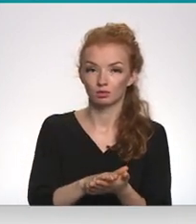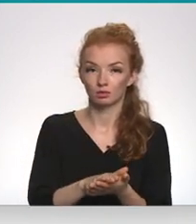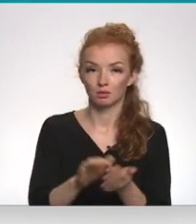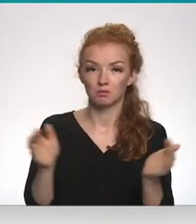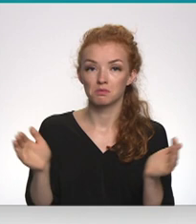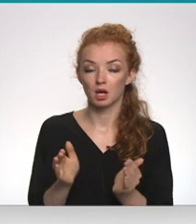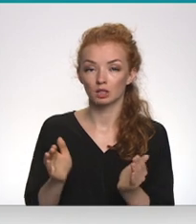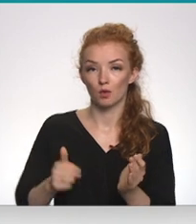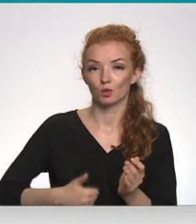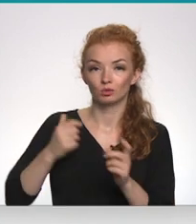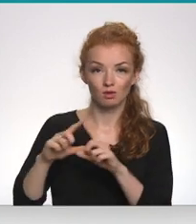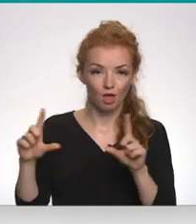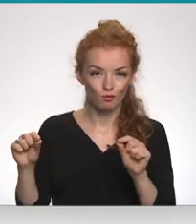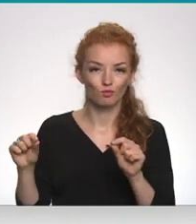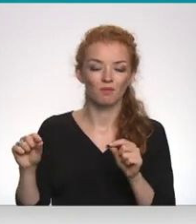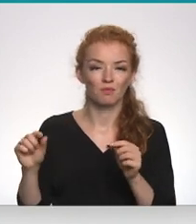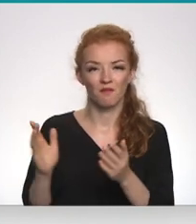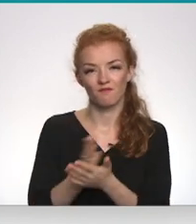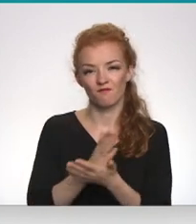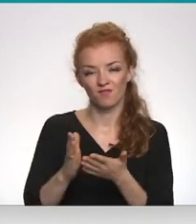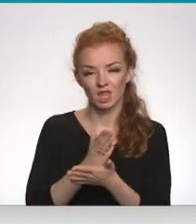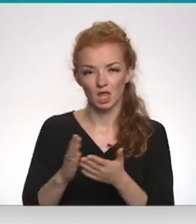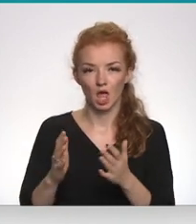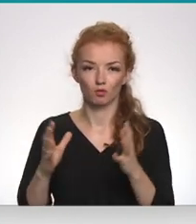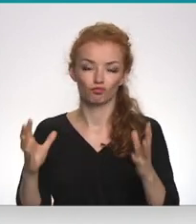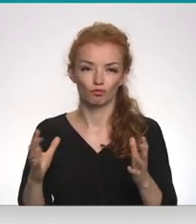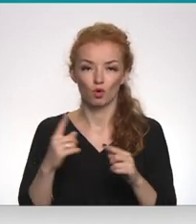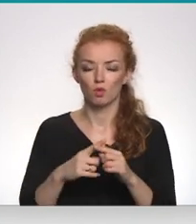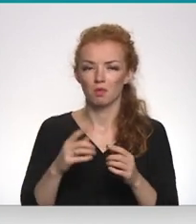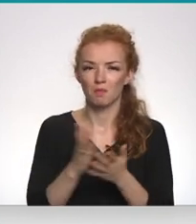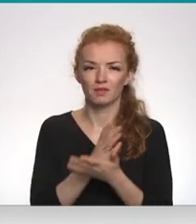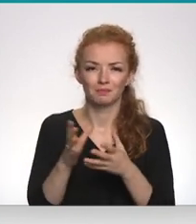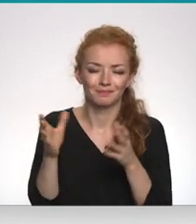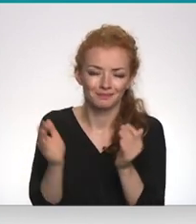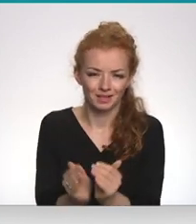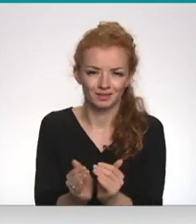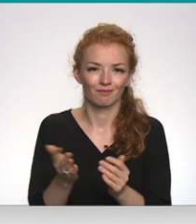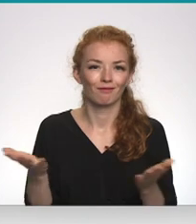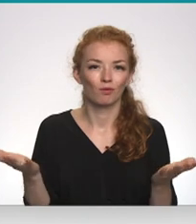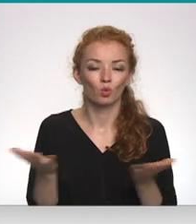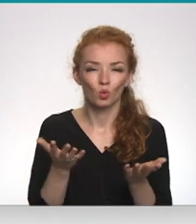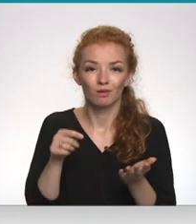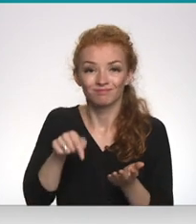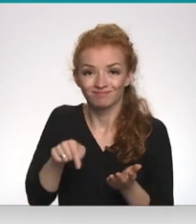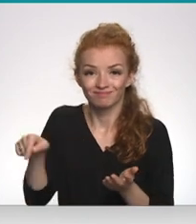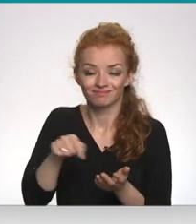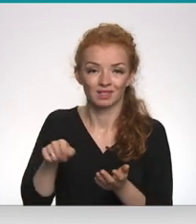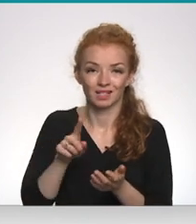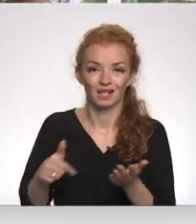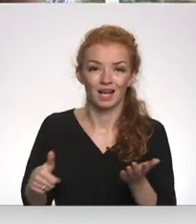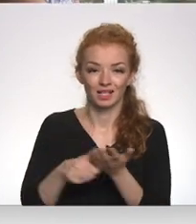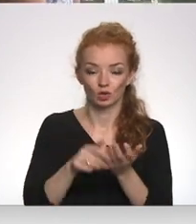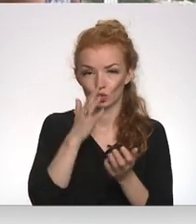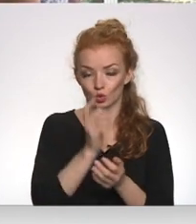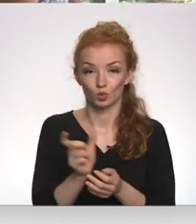maziem uzņēmumiem, vidējiem un pavisam maziem visiem, kuriem īsāk sakot ir reģistrācijas